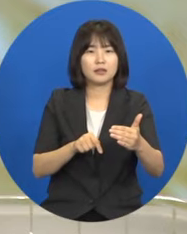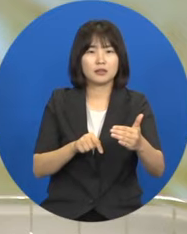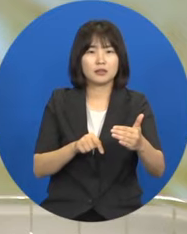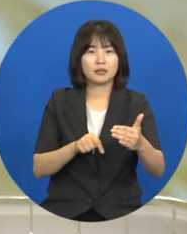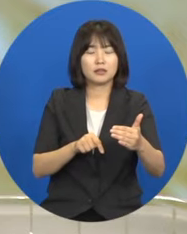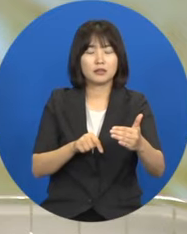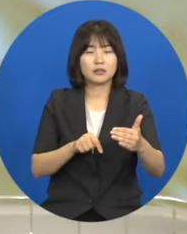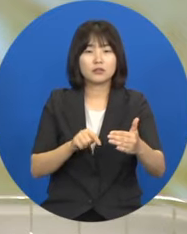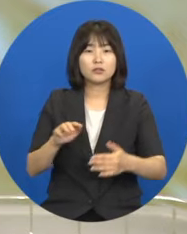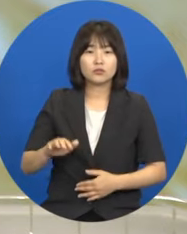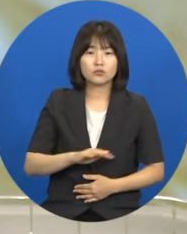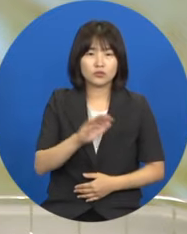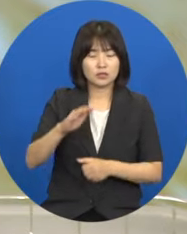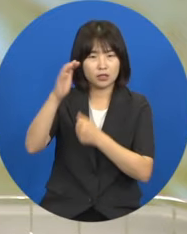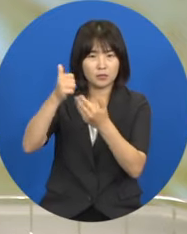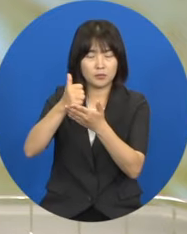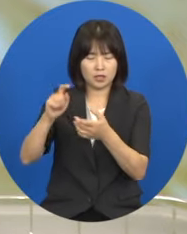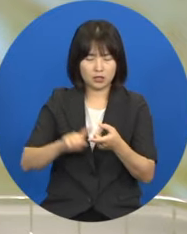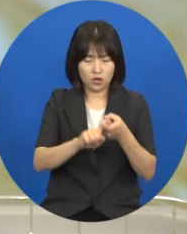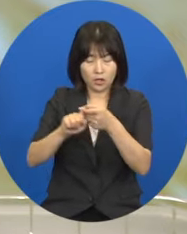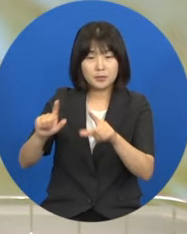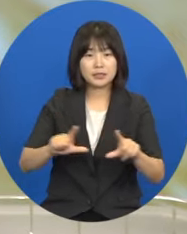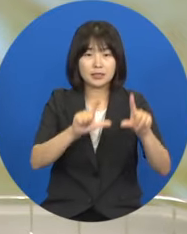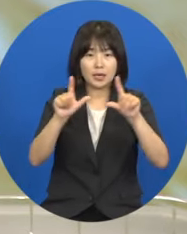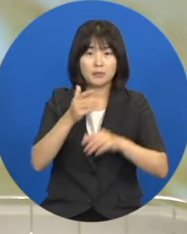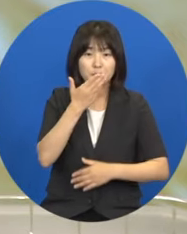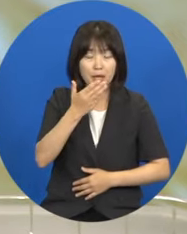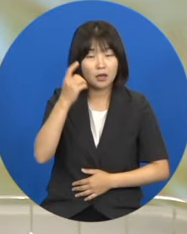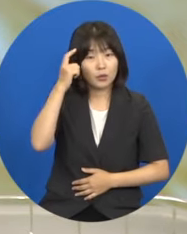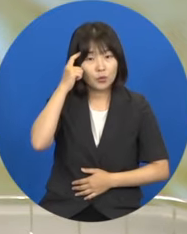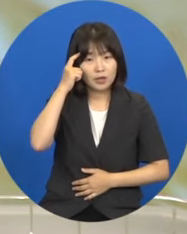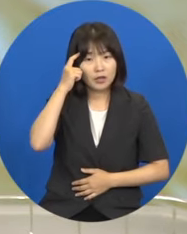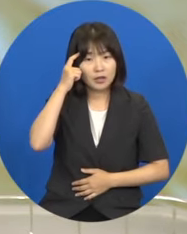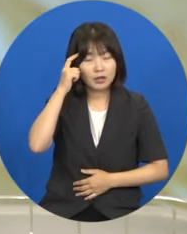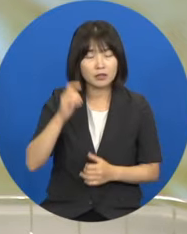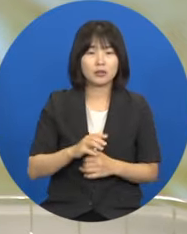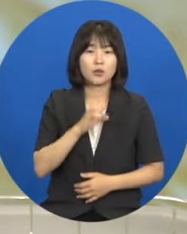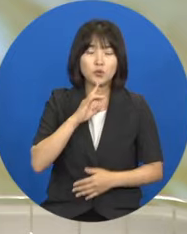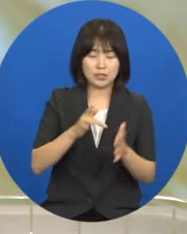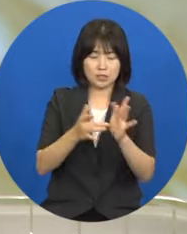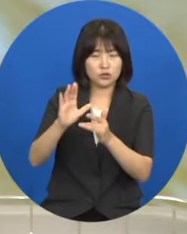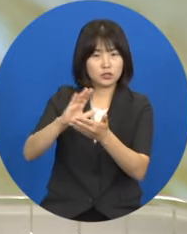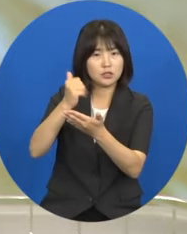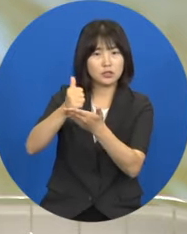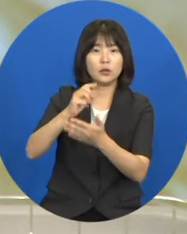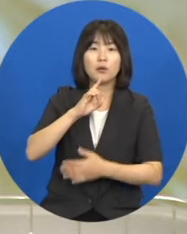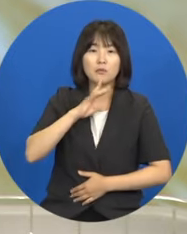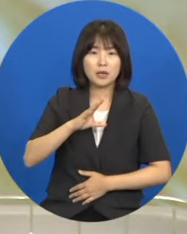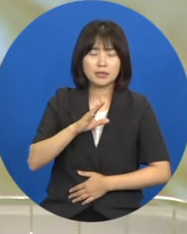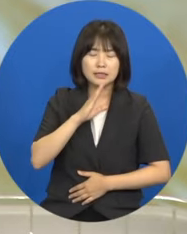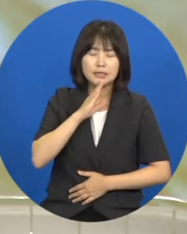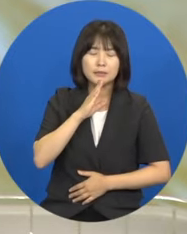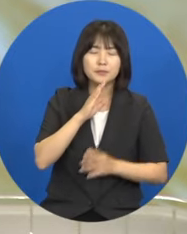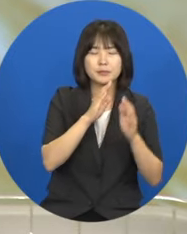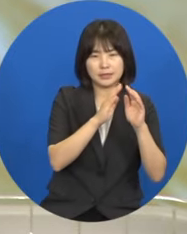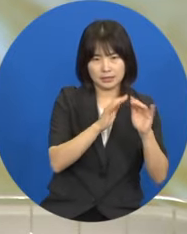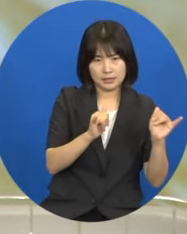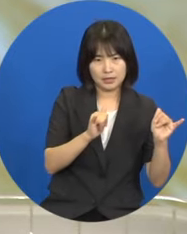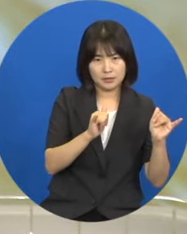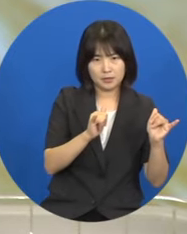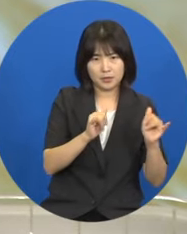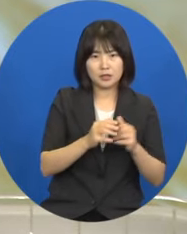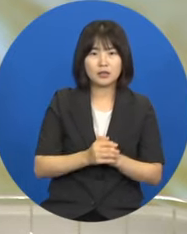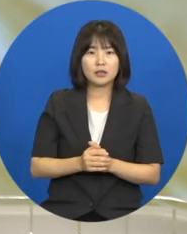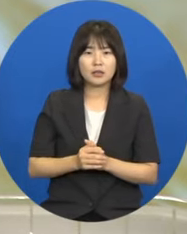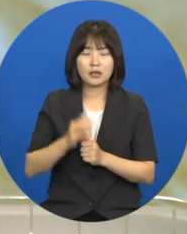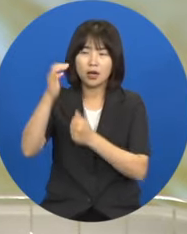우리는 하나님과 연합하여 살 수 있습니다. 왜냐하면 오직 예수 그리스도만이 참 사람이시고